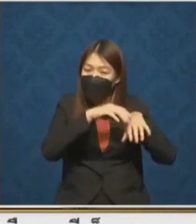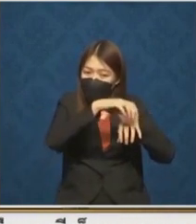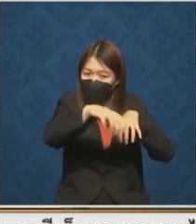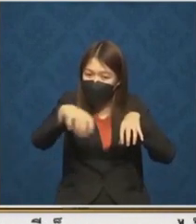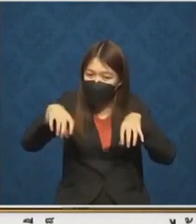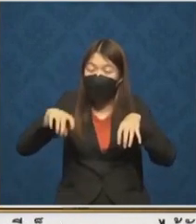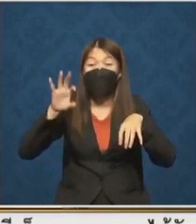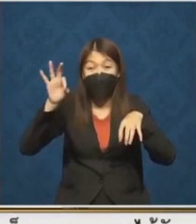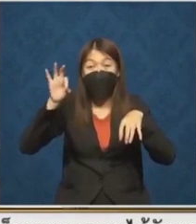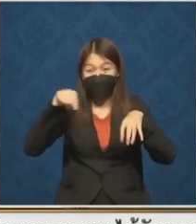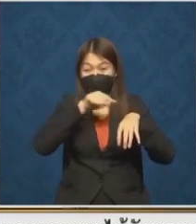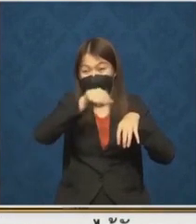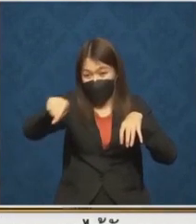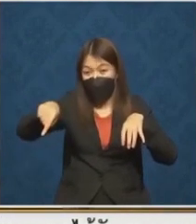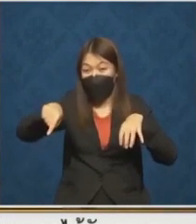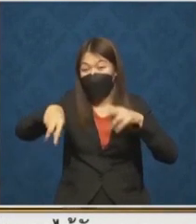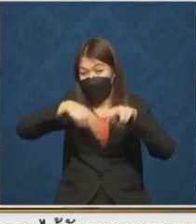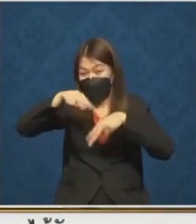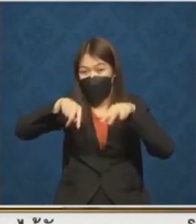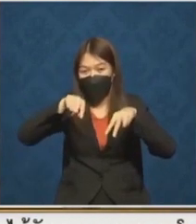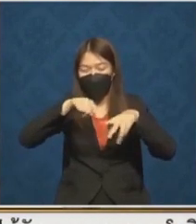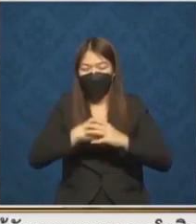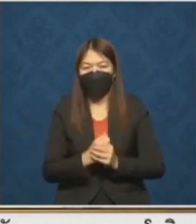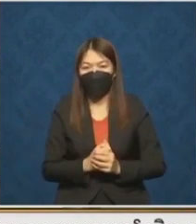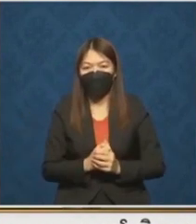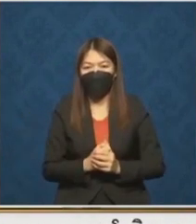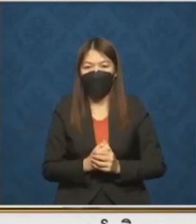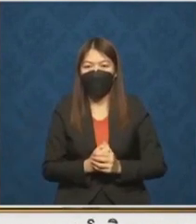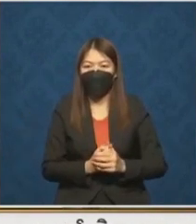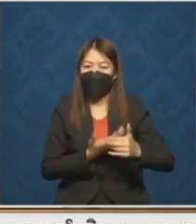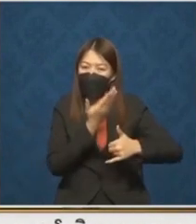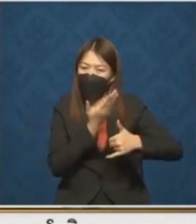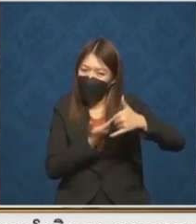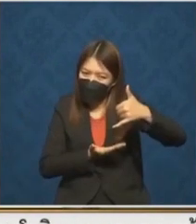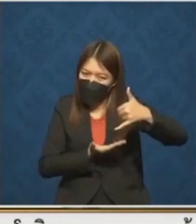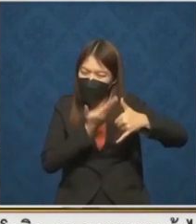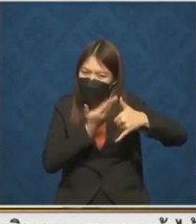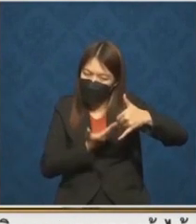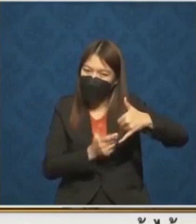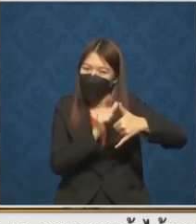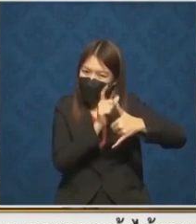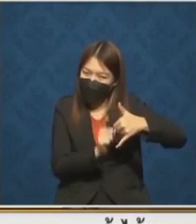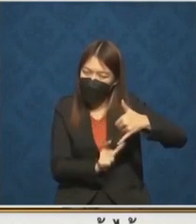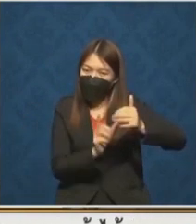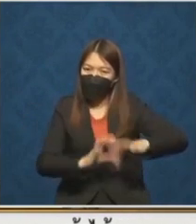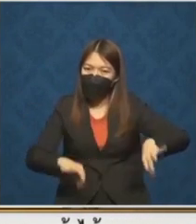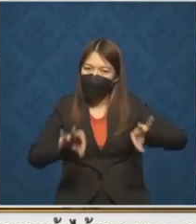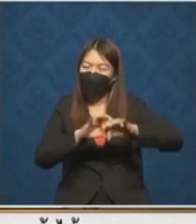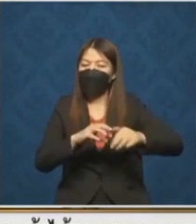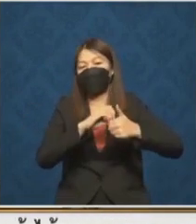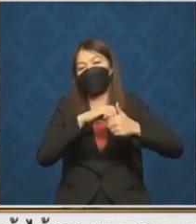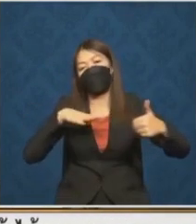เขาบอกว่าในบรดาคุสมบัิที่สำคญที่สุดก็คือผู้นำ